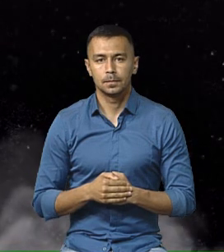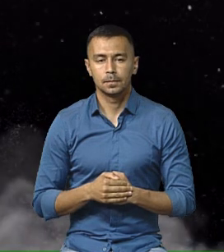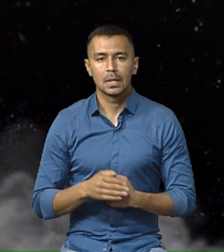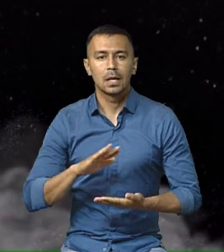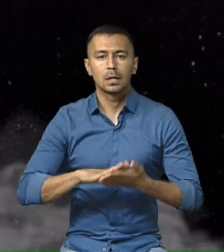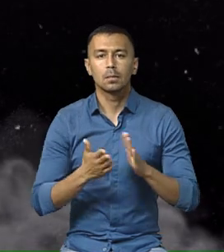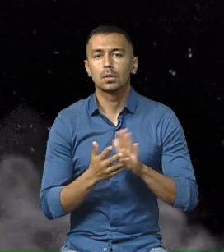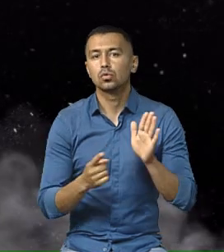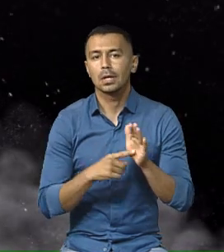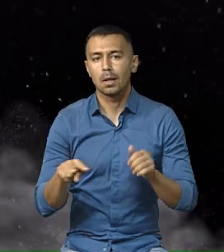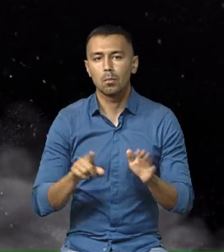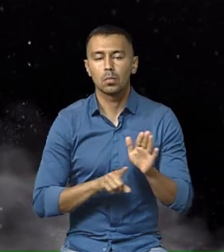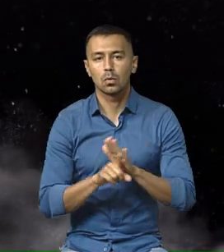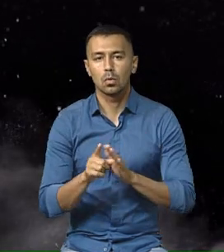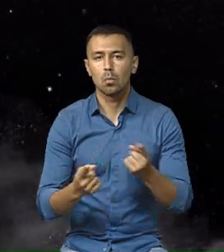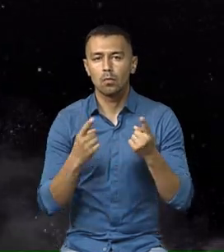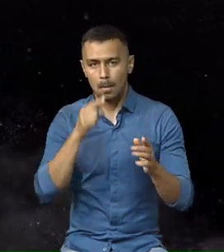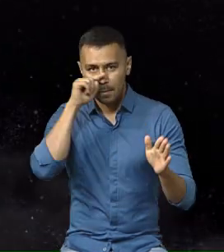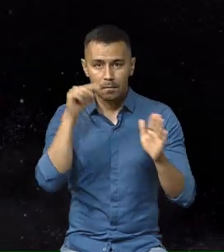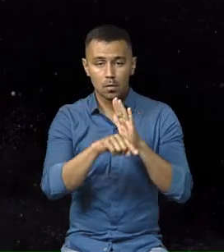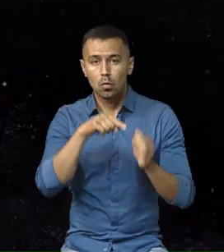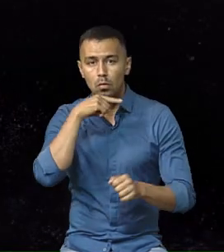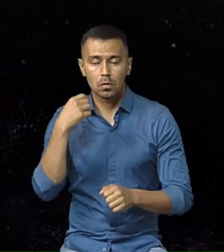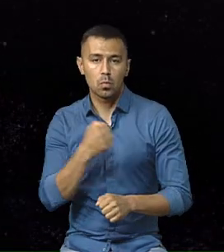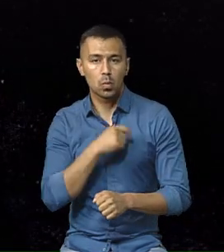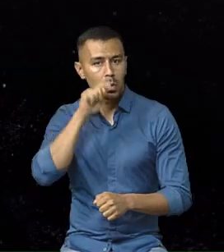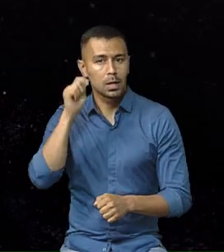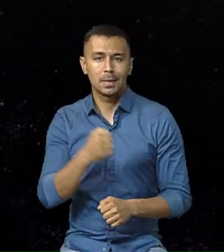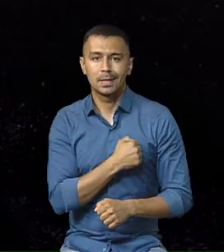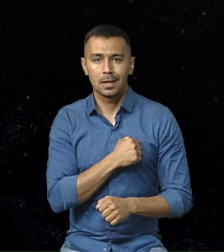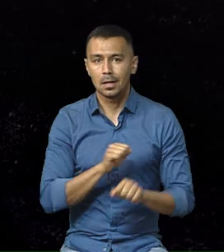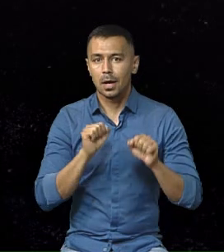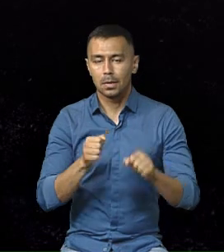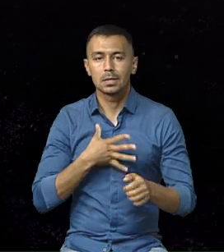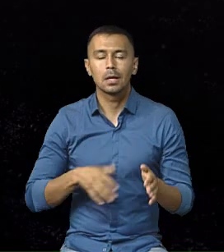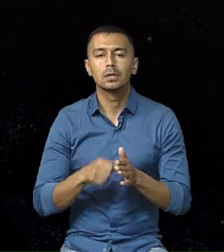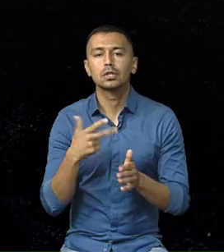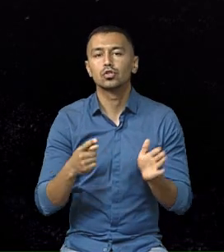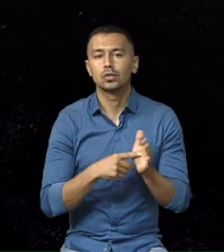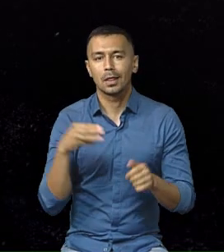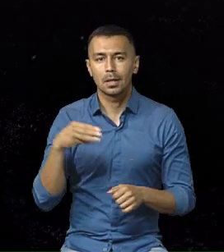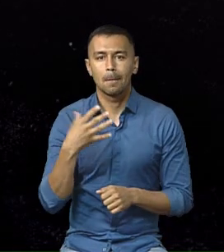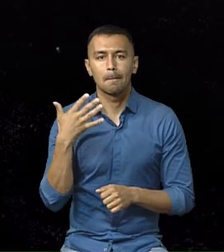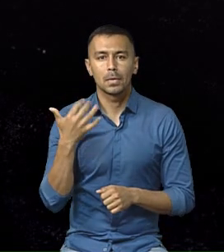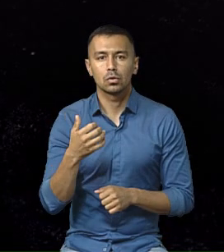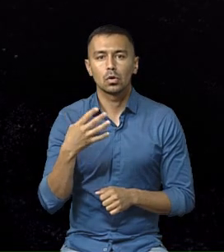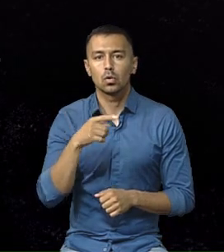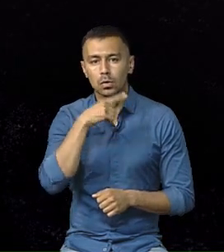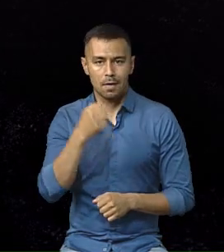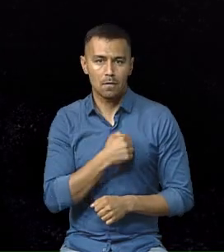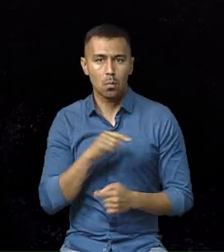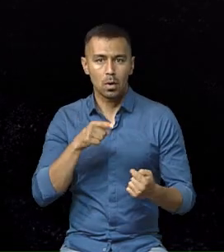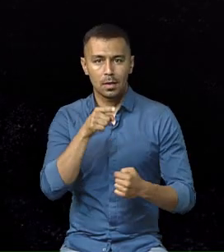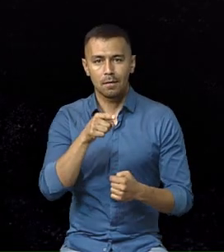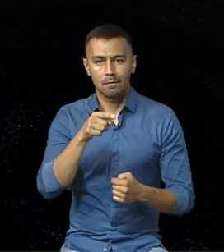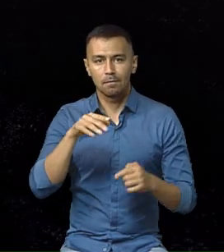Станом на 6 липня від початку повномасштабного вторгнення Росії у бою з українськими захисниками загинули 36 500 російських військових. Противник